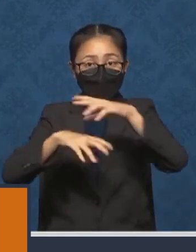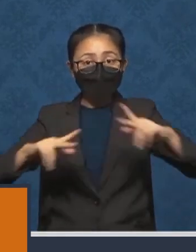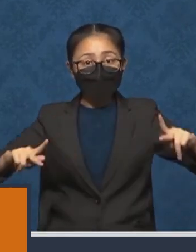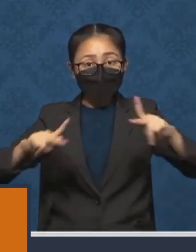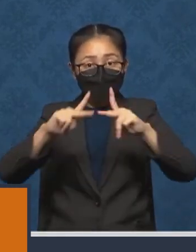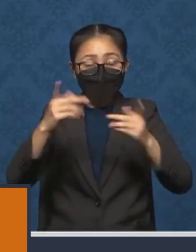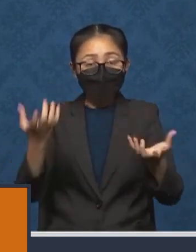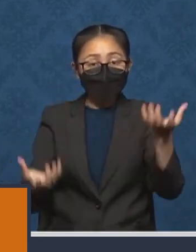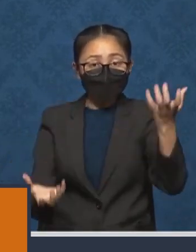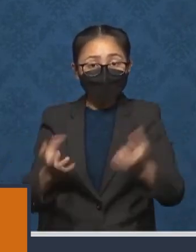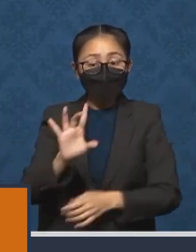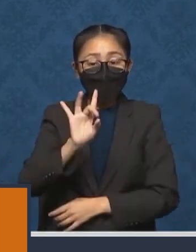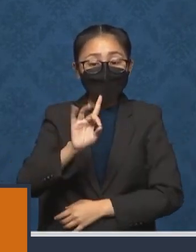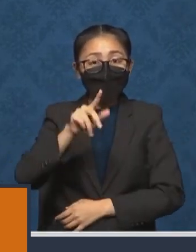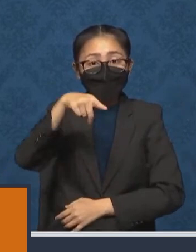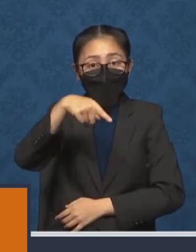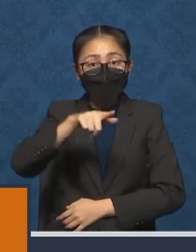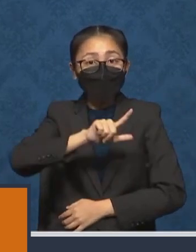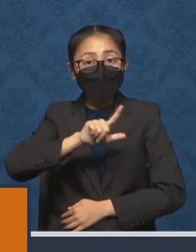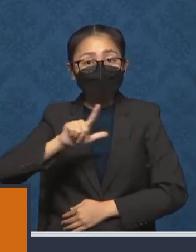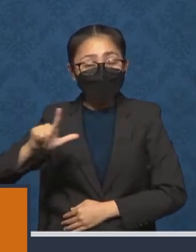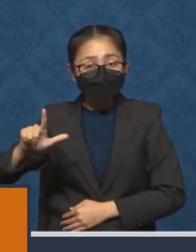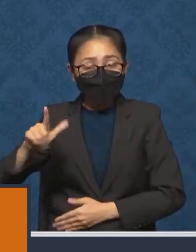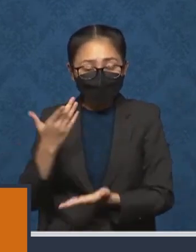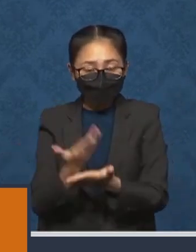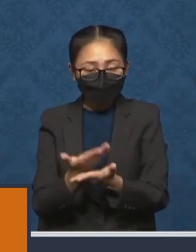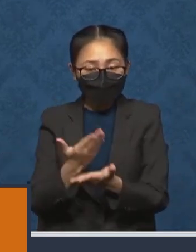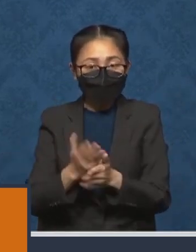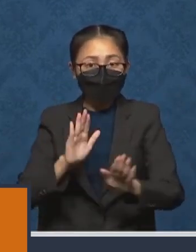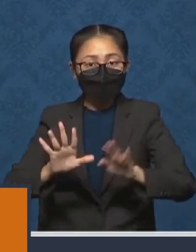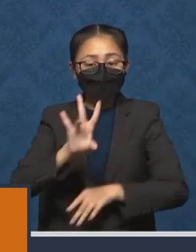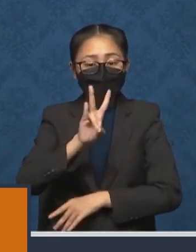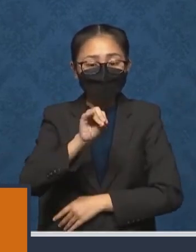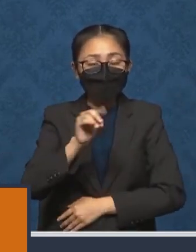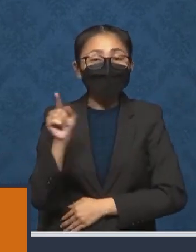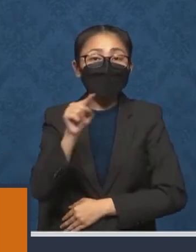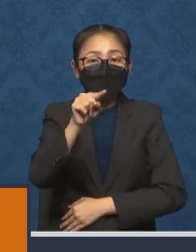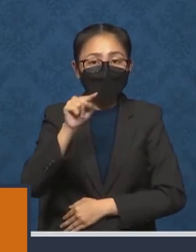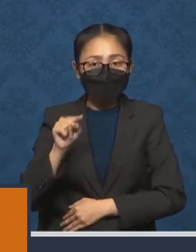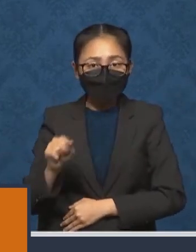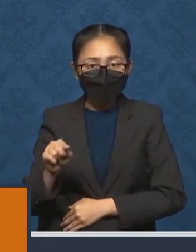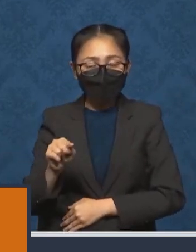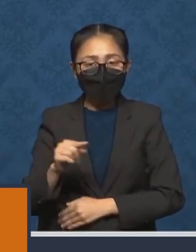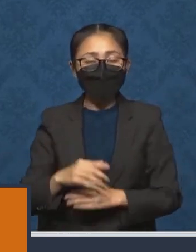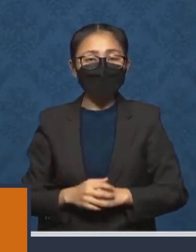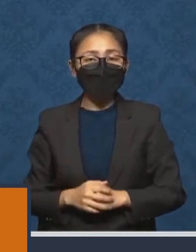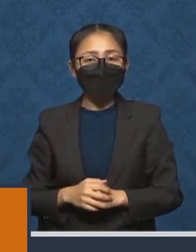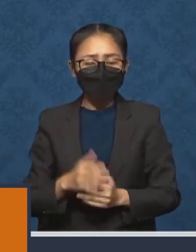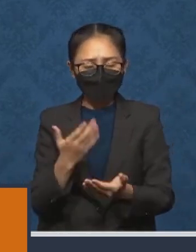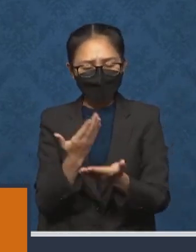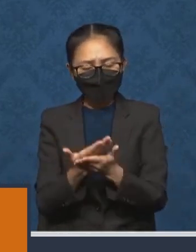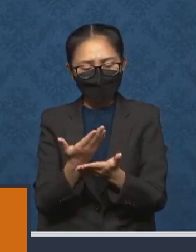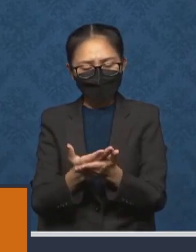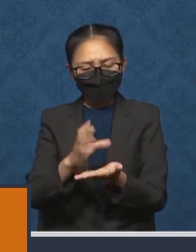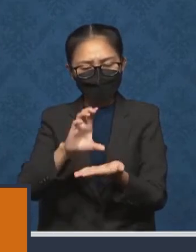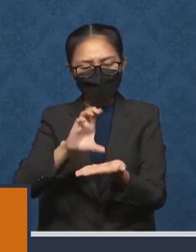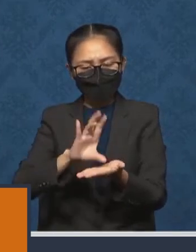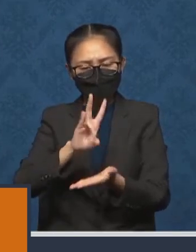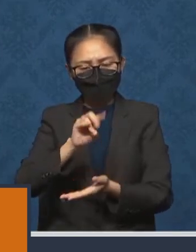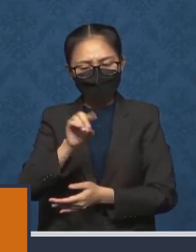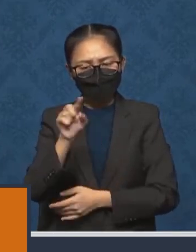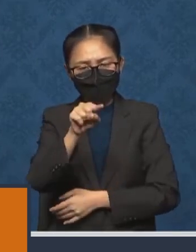จำนวนถึง 8,000 กว่าล้านบาทคิดเป็นสัดส่วนถึง 70% สัดส่วนที่สูงขนาดนี้แต่ทุกวัน